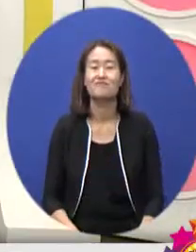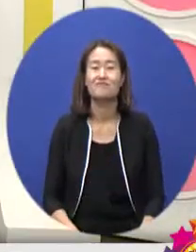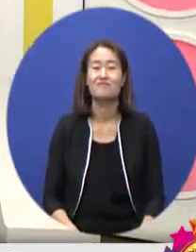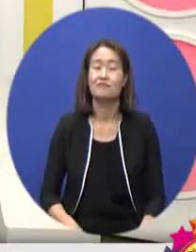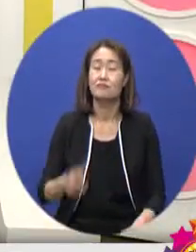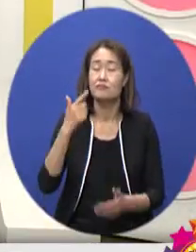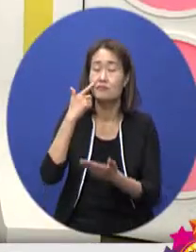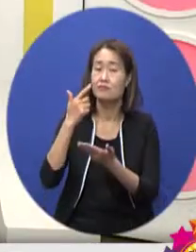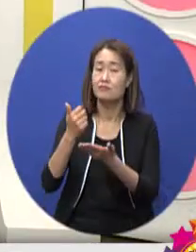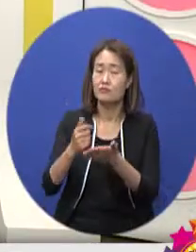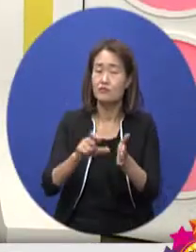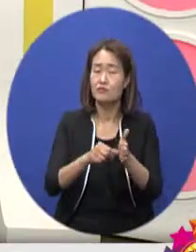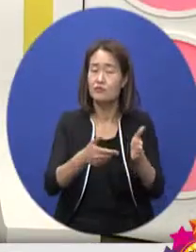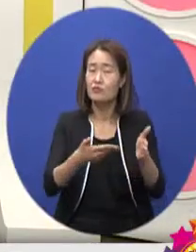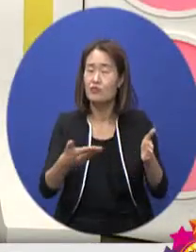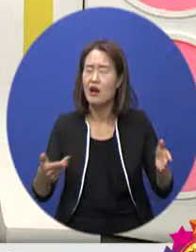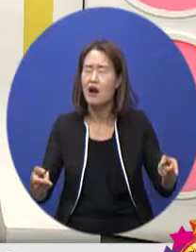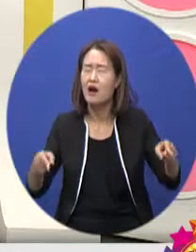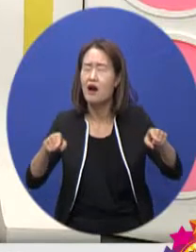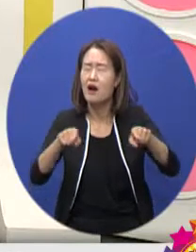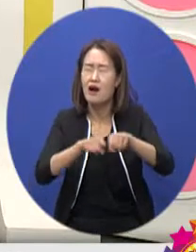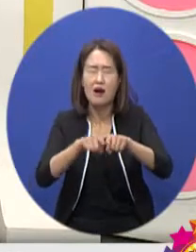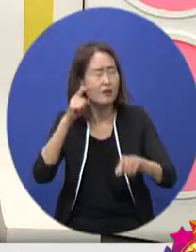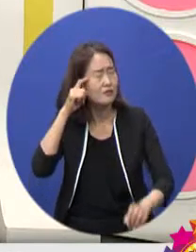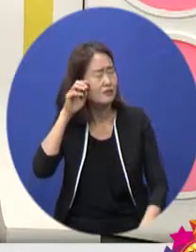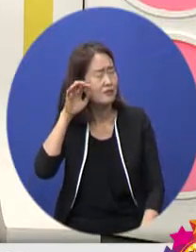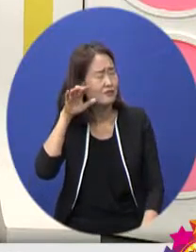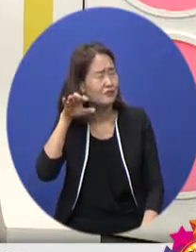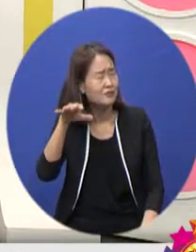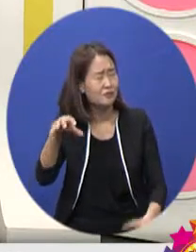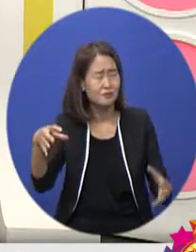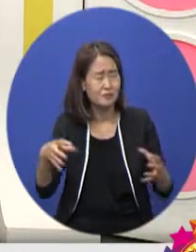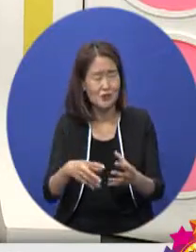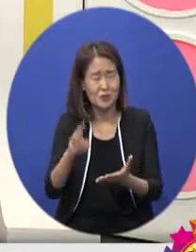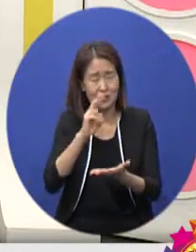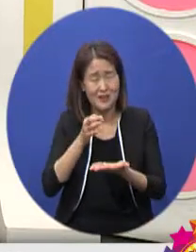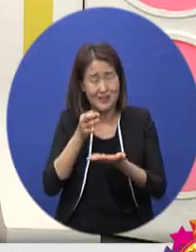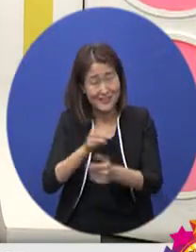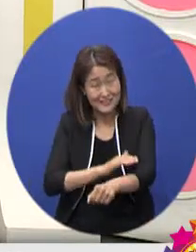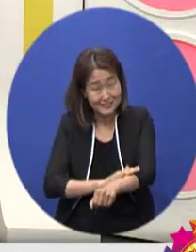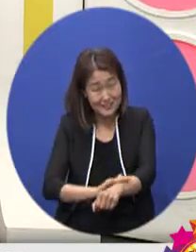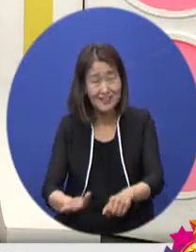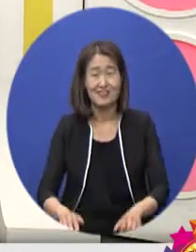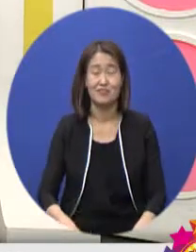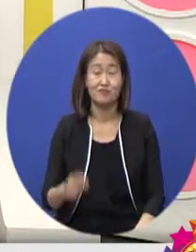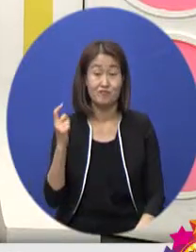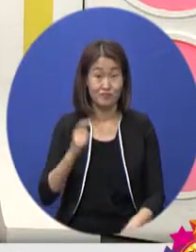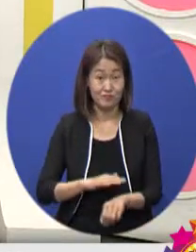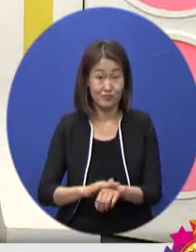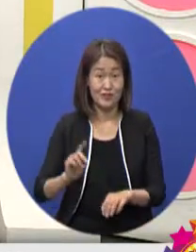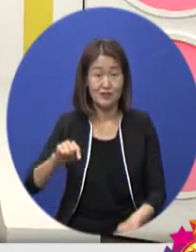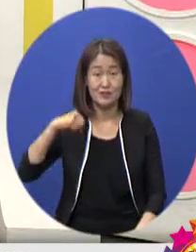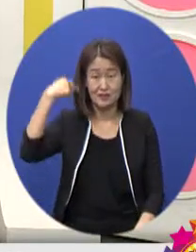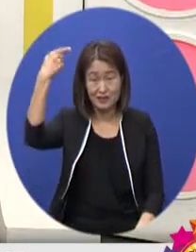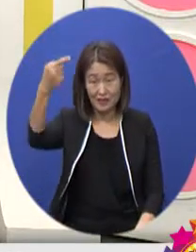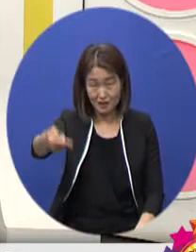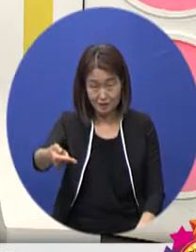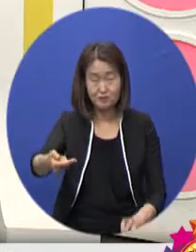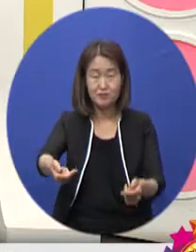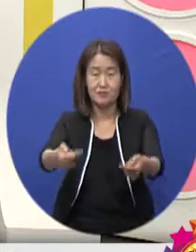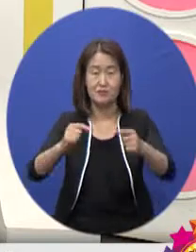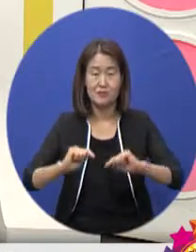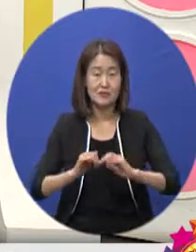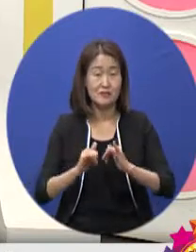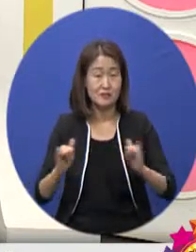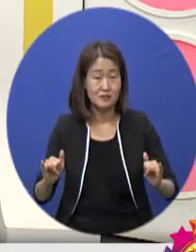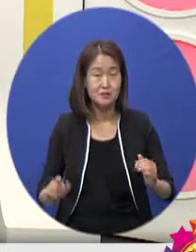감사합니다. 우리 아버님이 세월에 묻어나는 그리움을 또 멋지게 불러주셨네요. 네, 노래 네. 잘 들었습니다. 네, 계속해서 자, 또 다음 참가자분